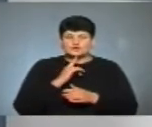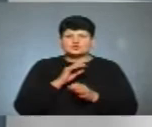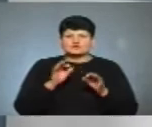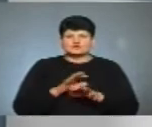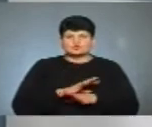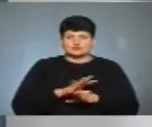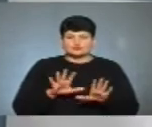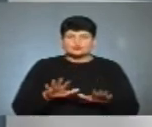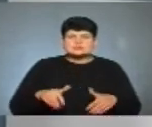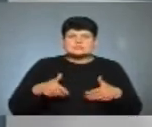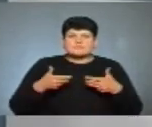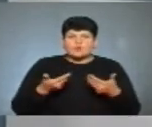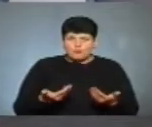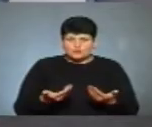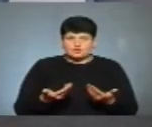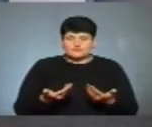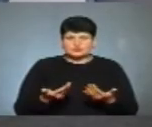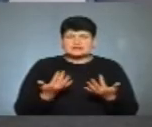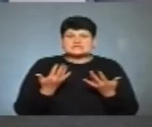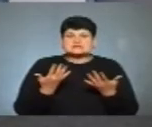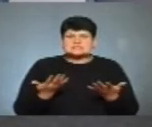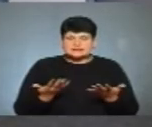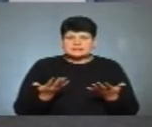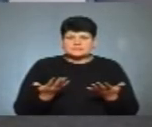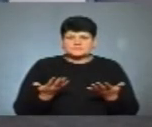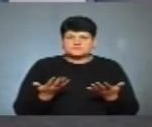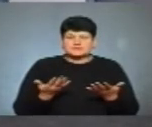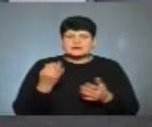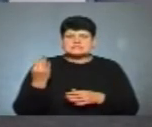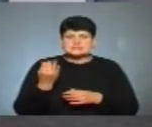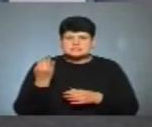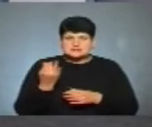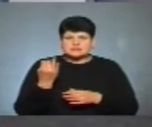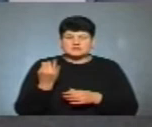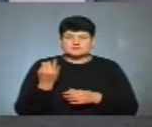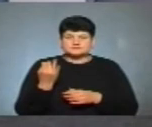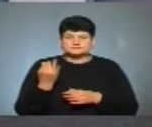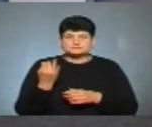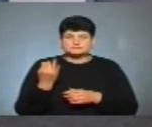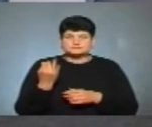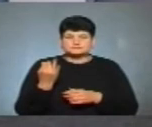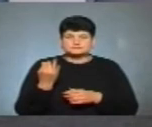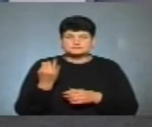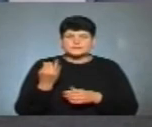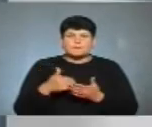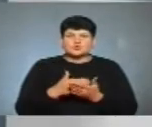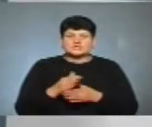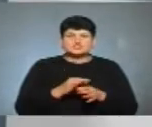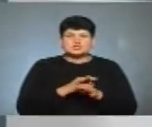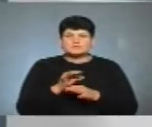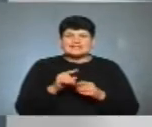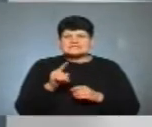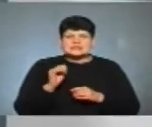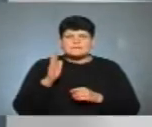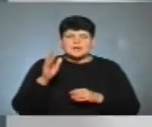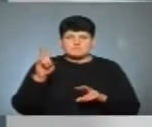було запропоновано, ну, настільки, скажімо, ну, цікаво, скажімо, досить такий політичний проект «За